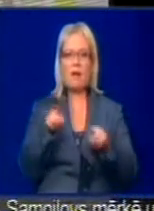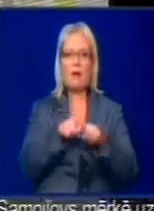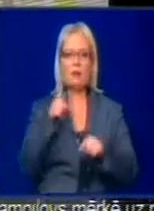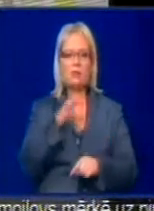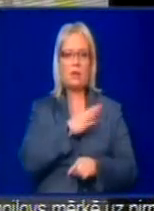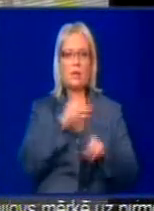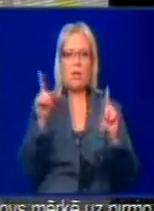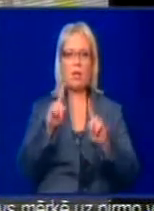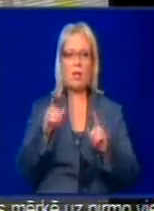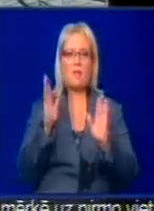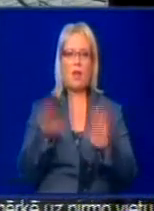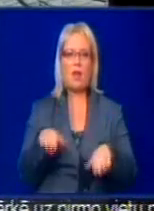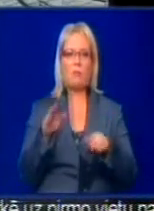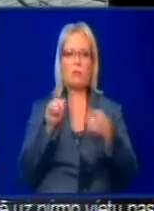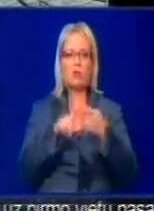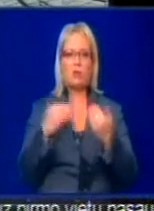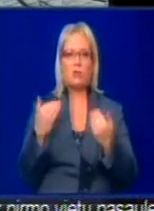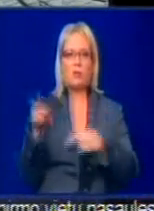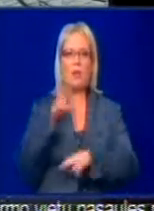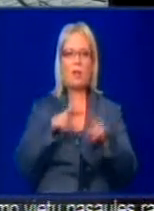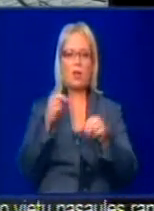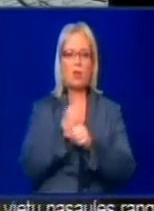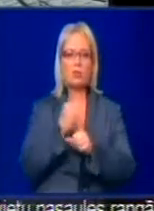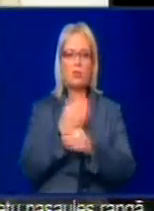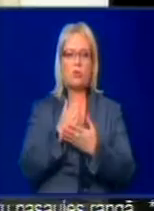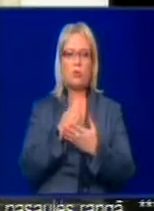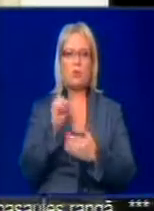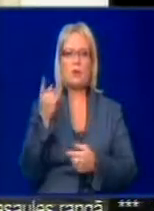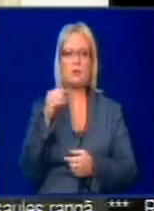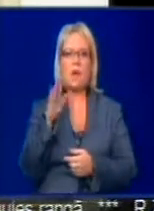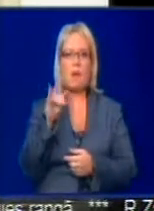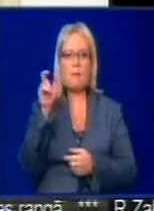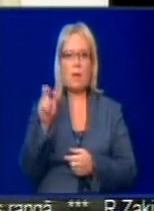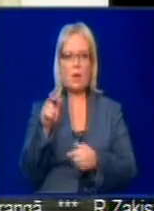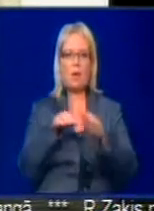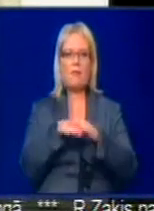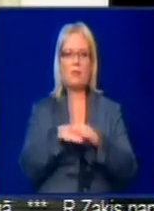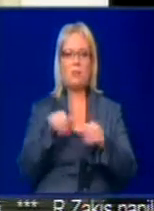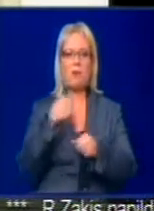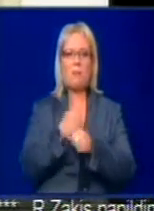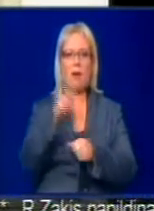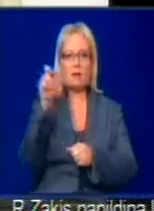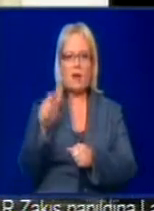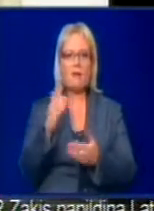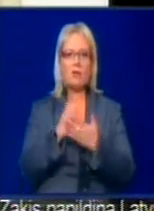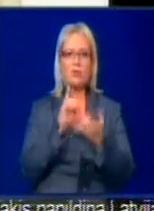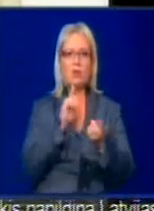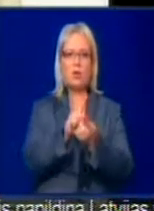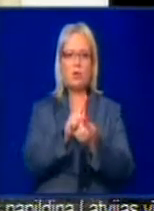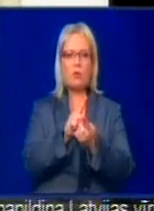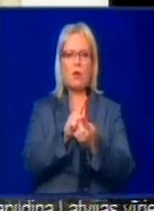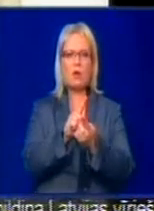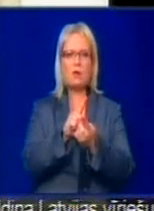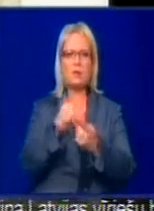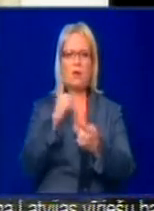šis krimināla process varētu būt saistīts ar šobrīd meklēšanā esošo Āriju Stabiņu. Kāda investora pārstāve ar Āriju Stabiņu esot tikusies par